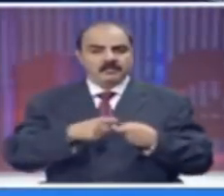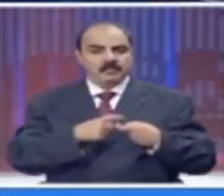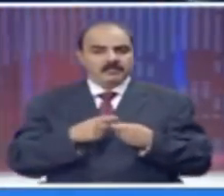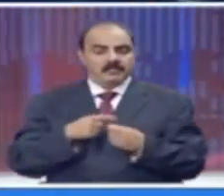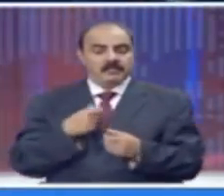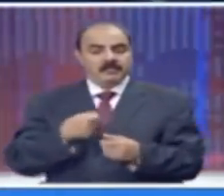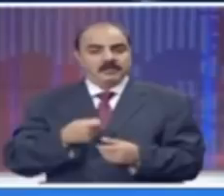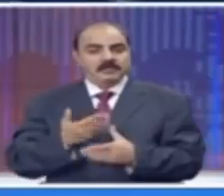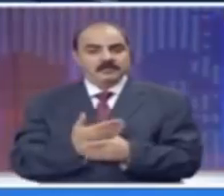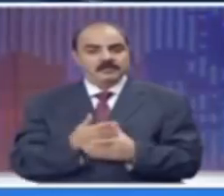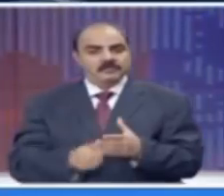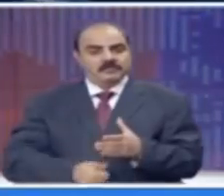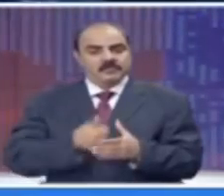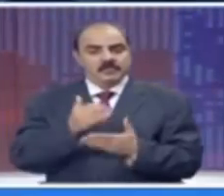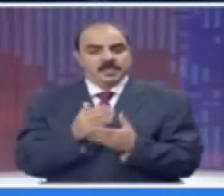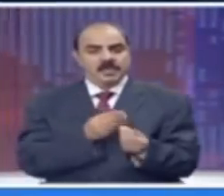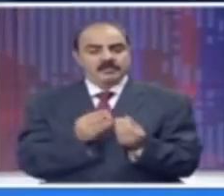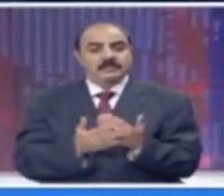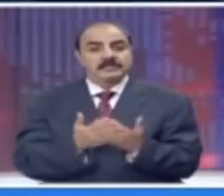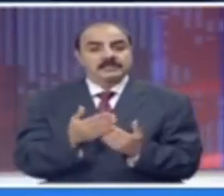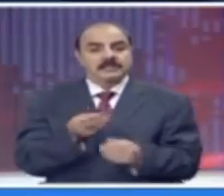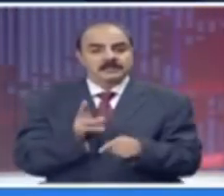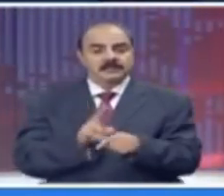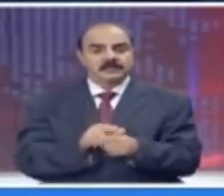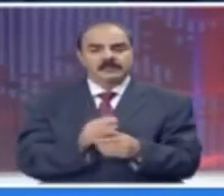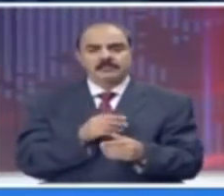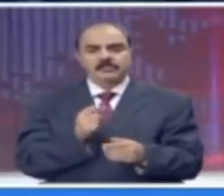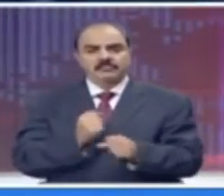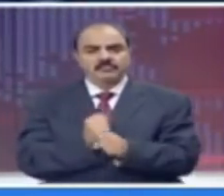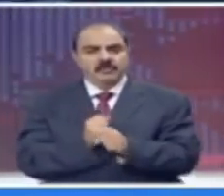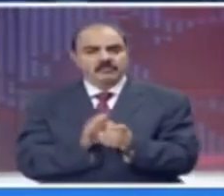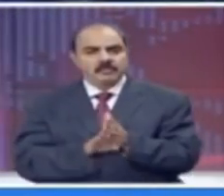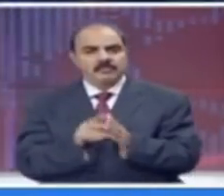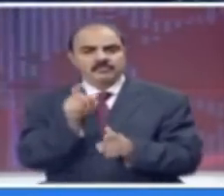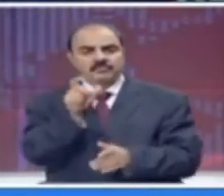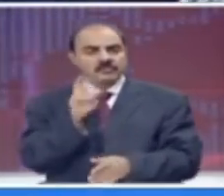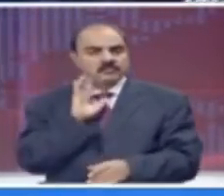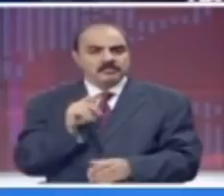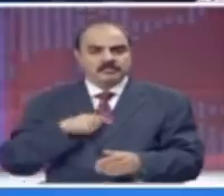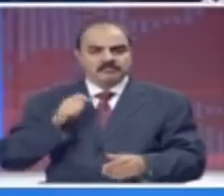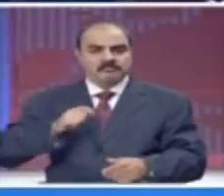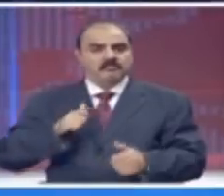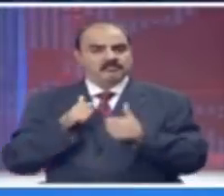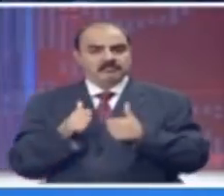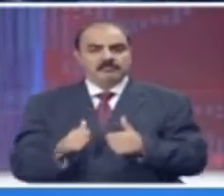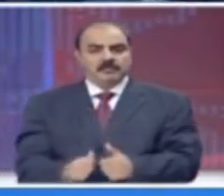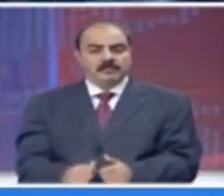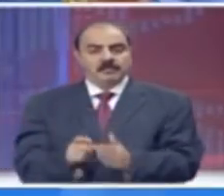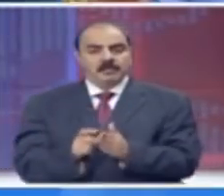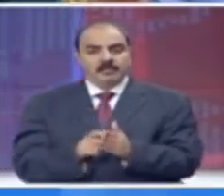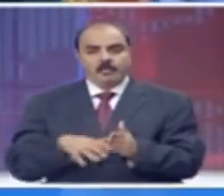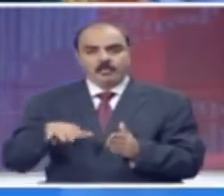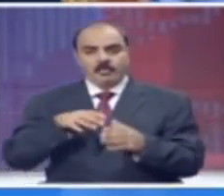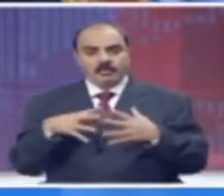المجلس لتهنئته بفوزه برئاسة المجلس والإشادة بجهوده كشخصية قضائية مرموقة.